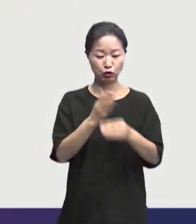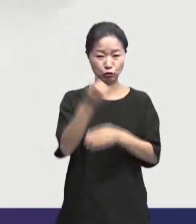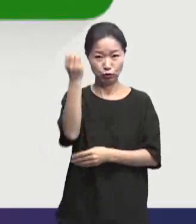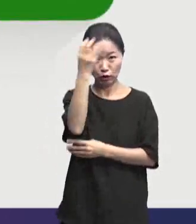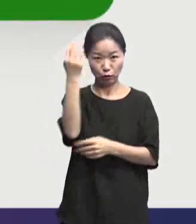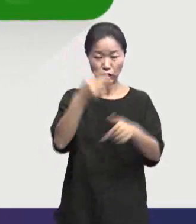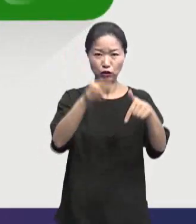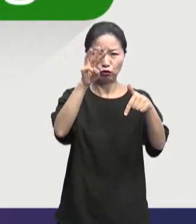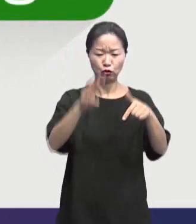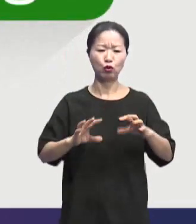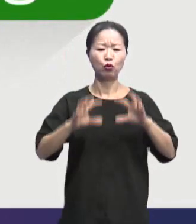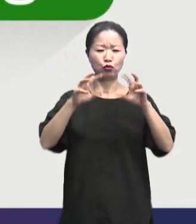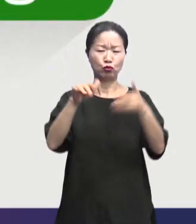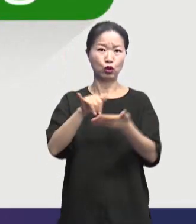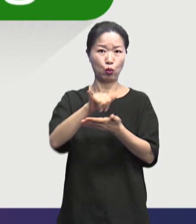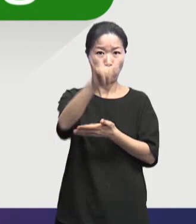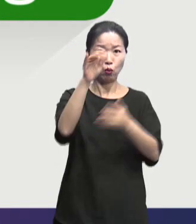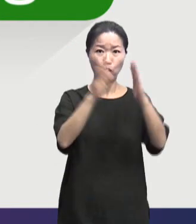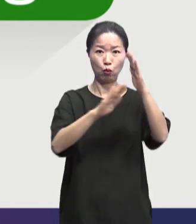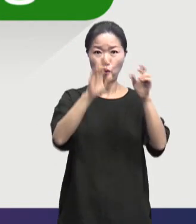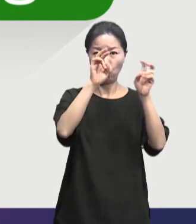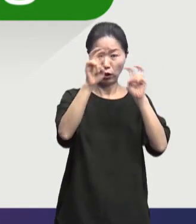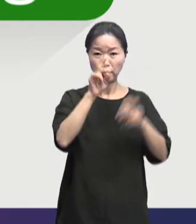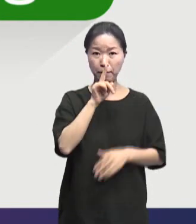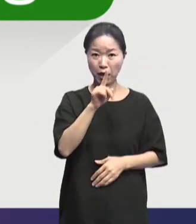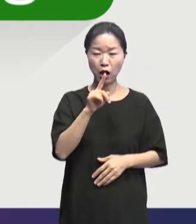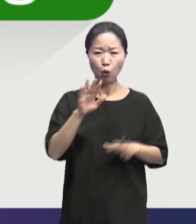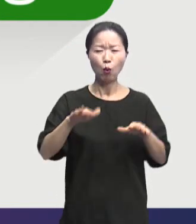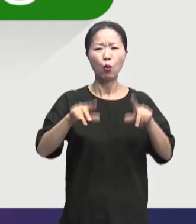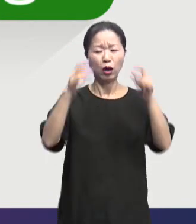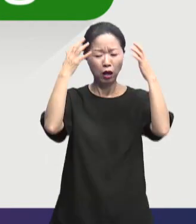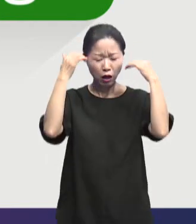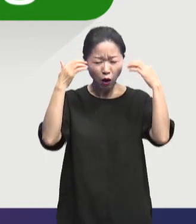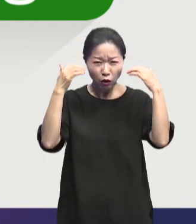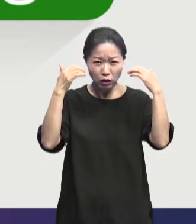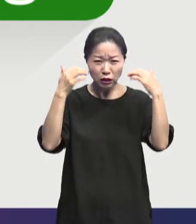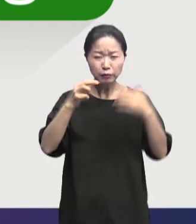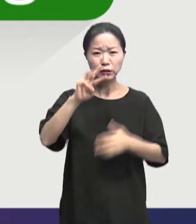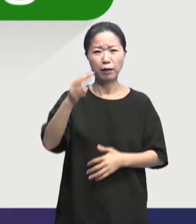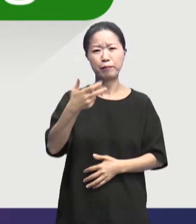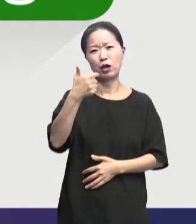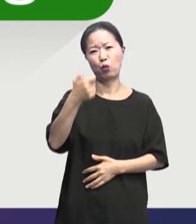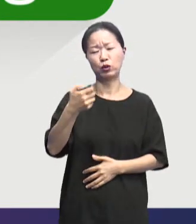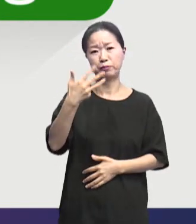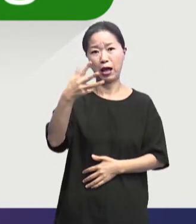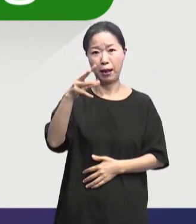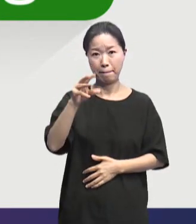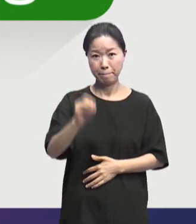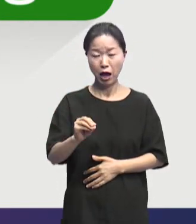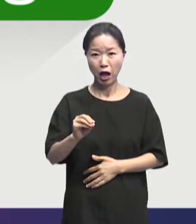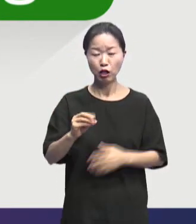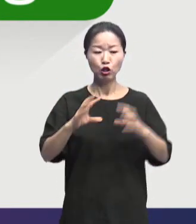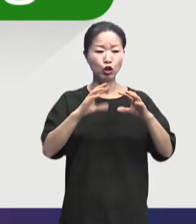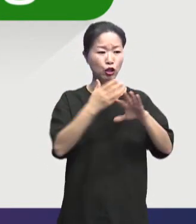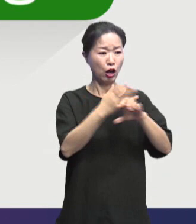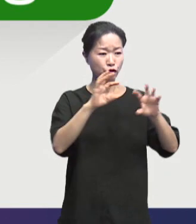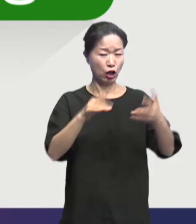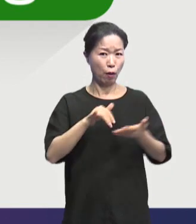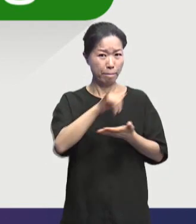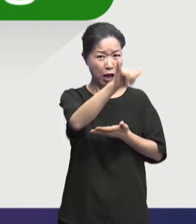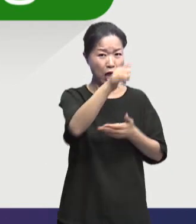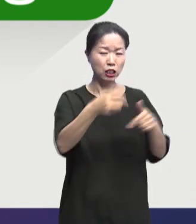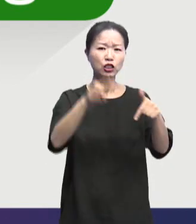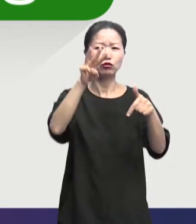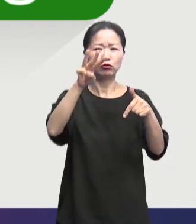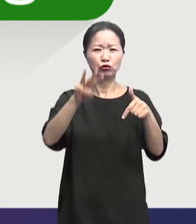중부일보는 인천국제공항공사에 따르면 올해 여름 성수기 약 358만 명의 국제선 여객이